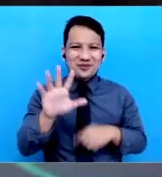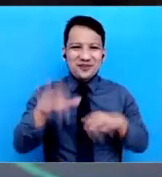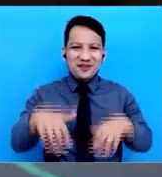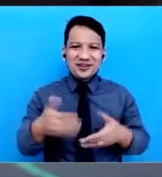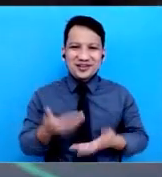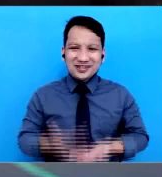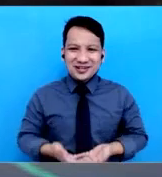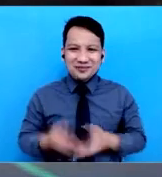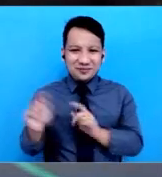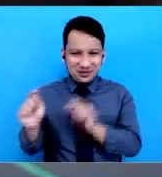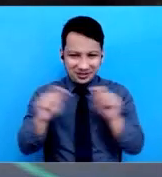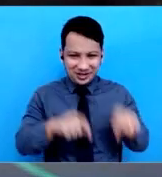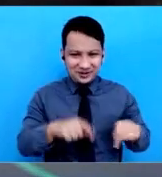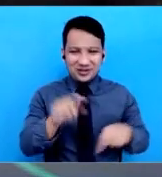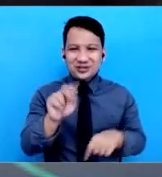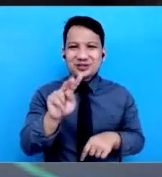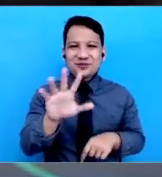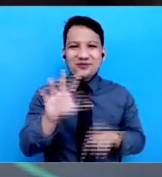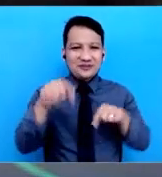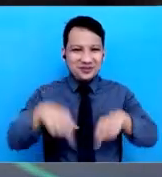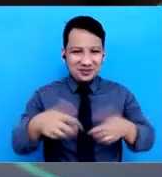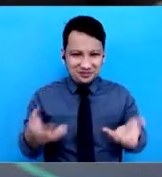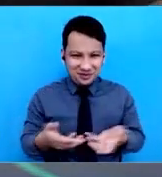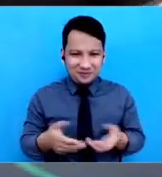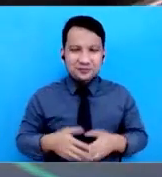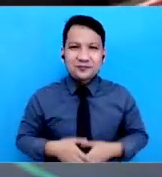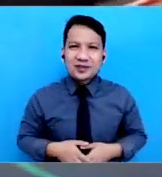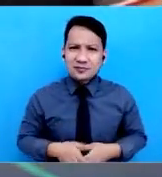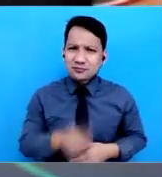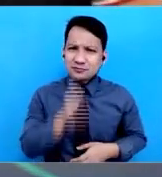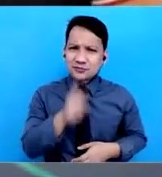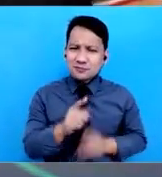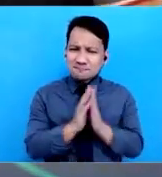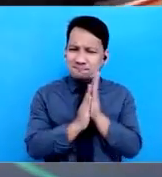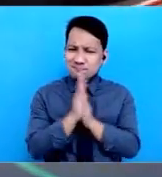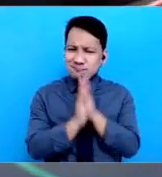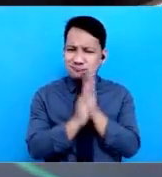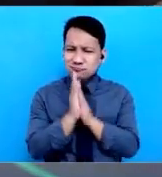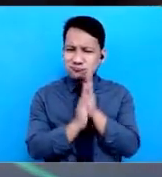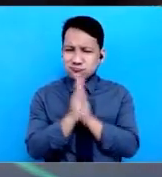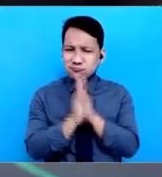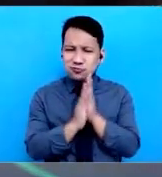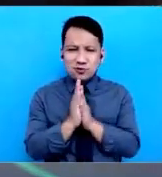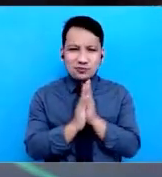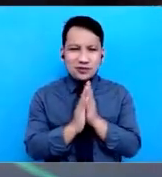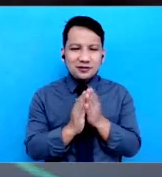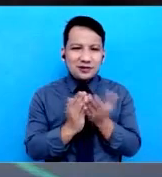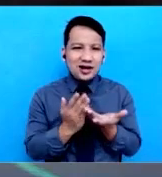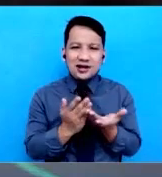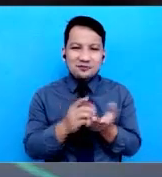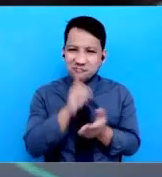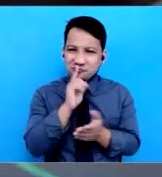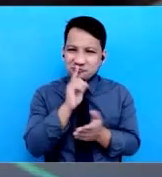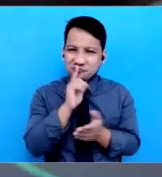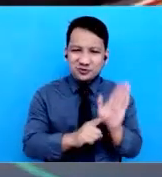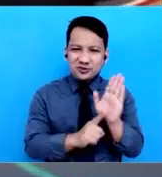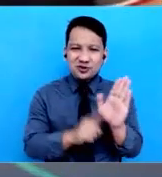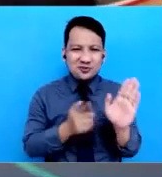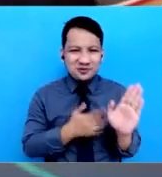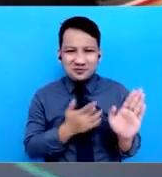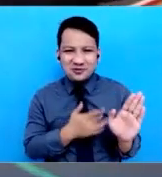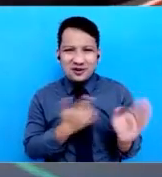ating paglipat sa TV5. At palagay ko yung excitement is an understatement sa nararamdaman